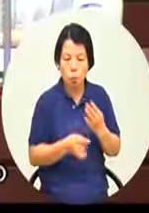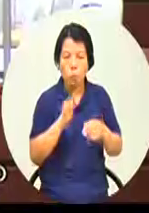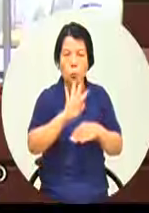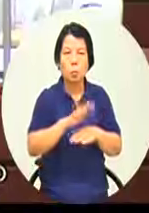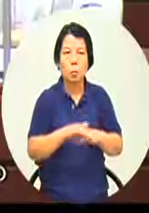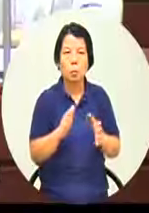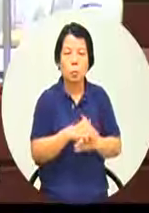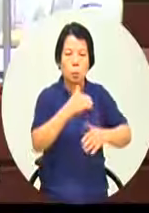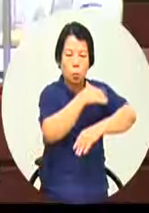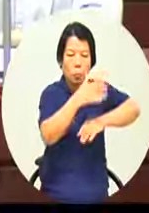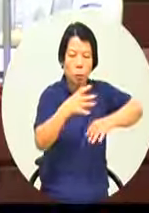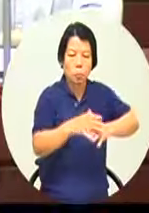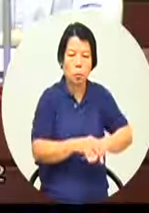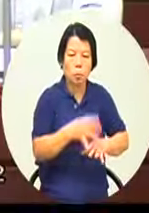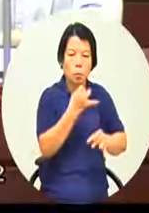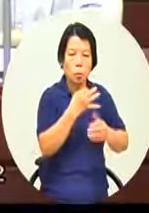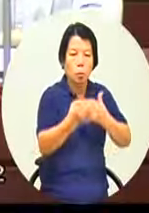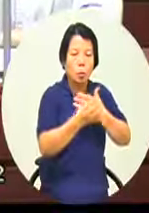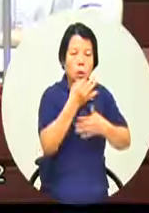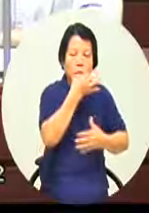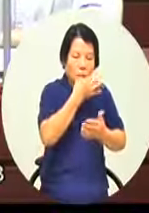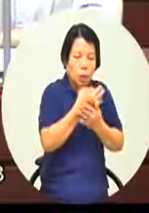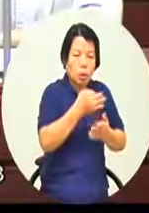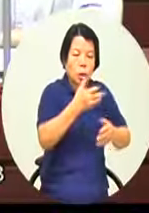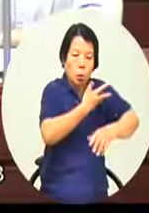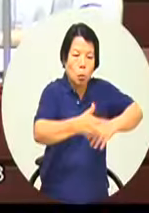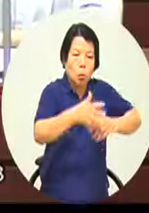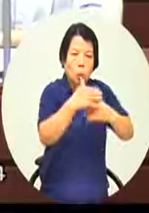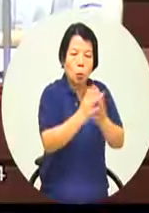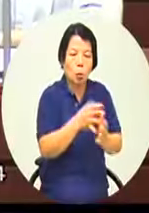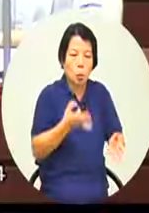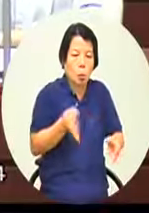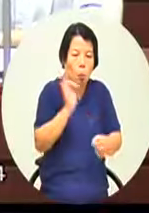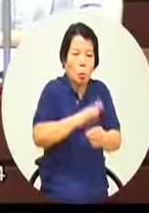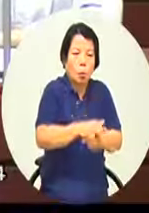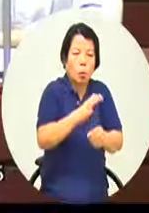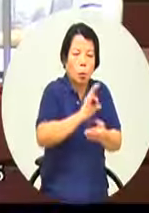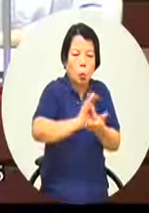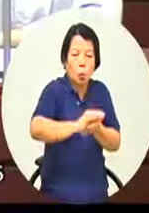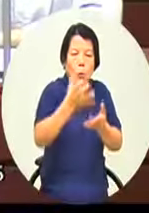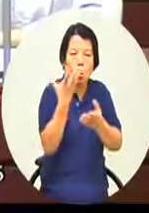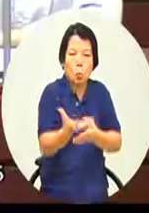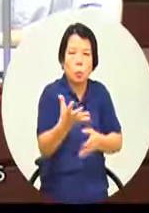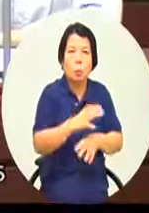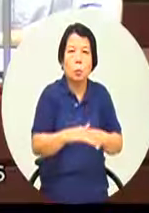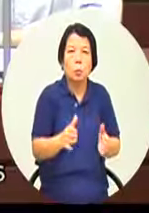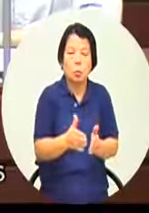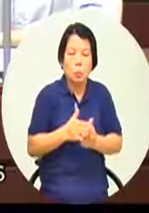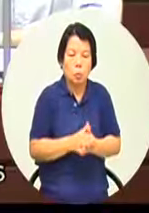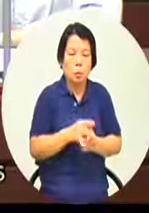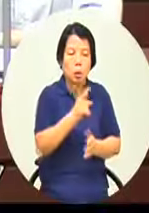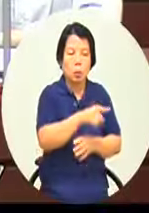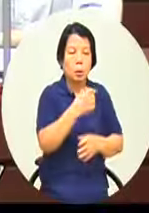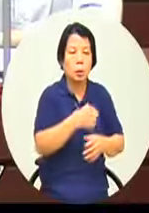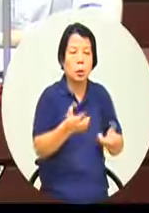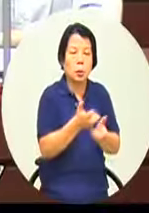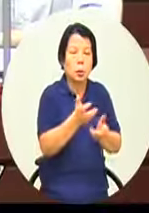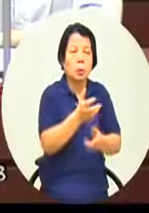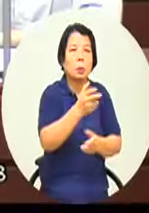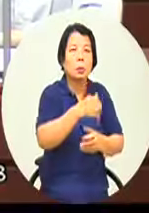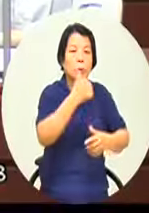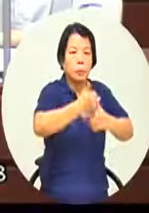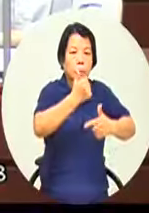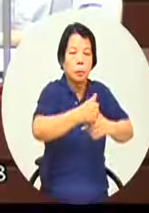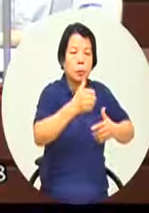流已经投入了非常多的经费，那后续的话，其实在抽水站的部分我们也有提报营建署，那是不是以后